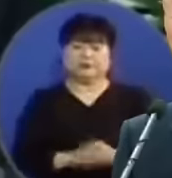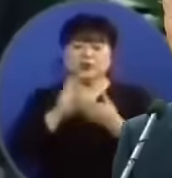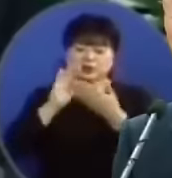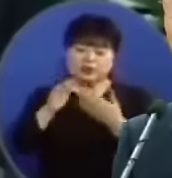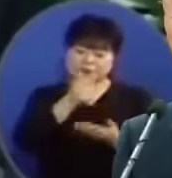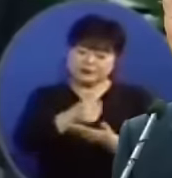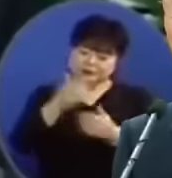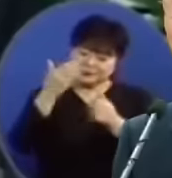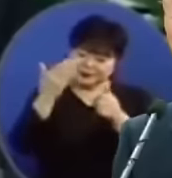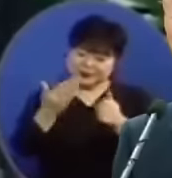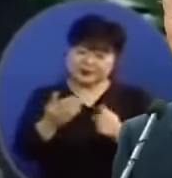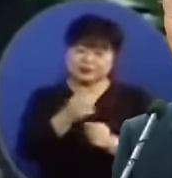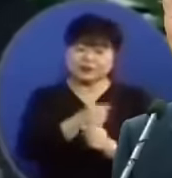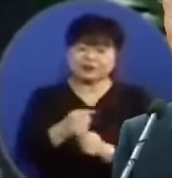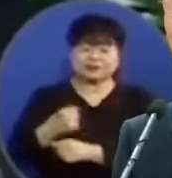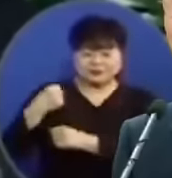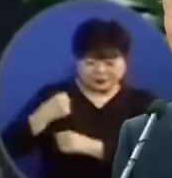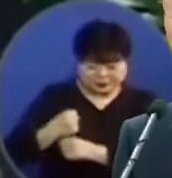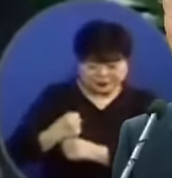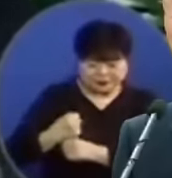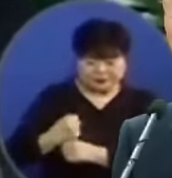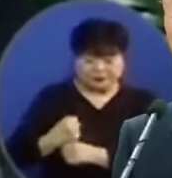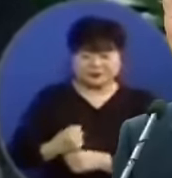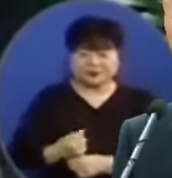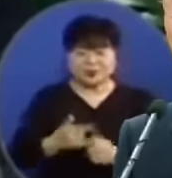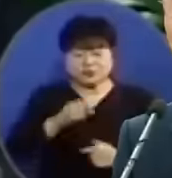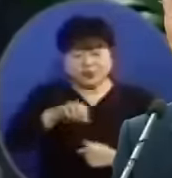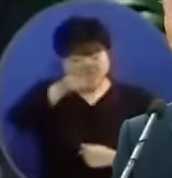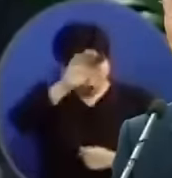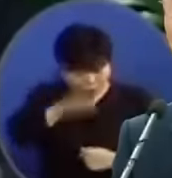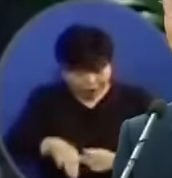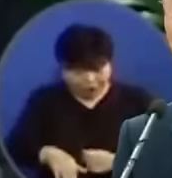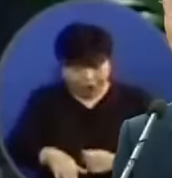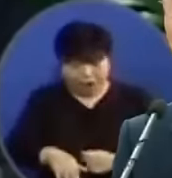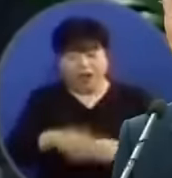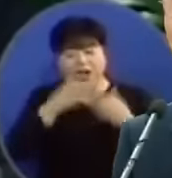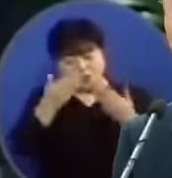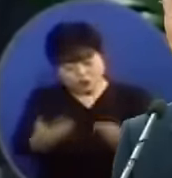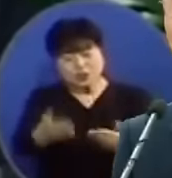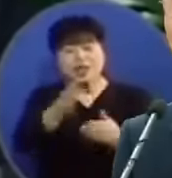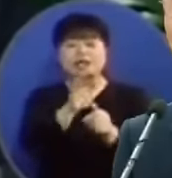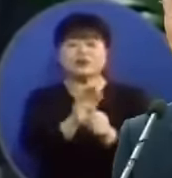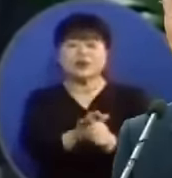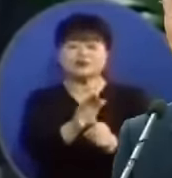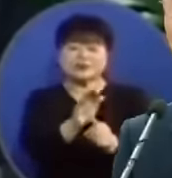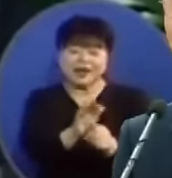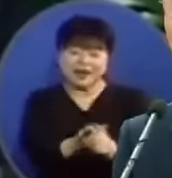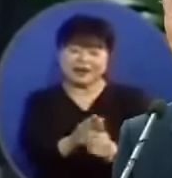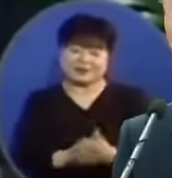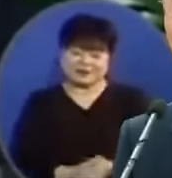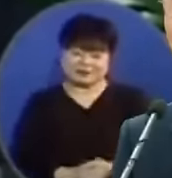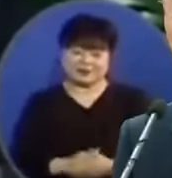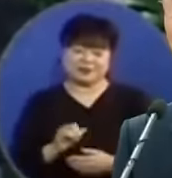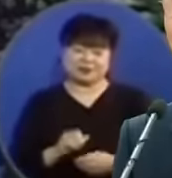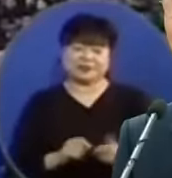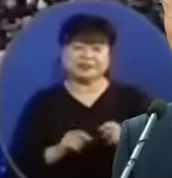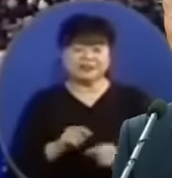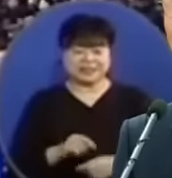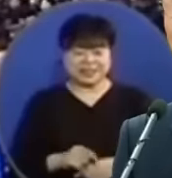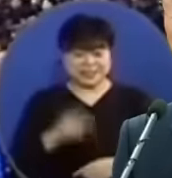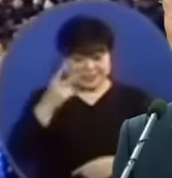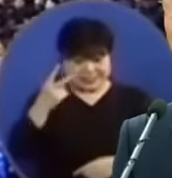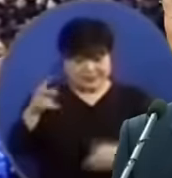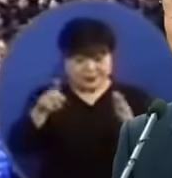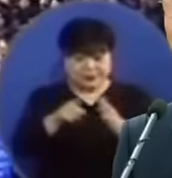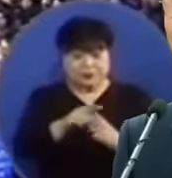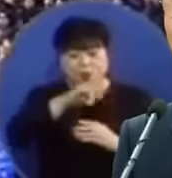다음 주님께서는 수고하고 무거운 짐진자들은 다 내게로 오라, 내가 너를 편히 쉬게 하겠다고 말씀하시는 것입니다. 히브리서 12장 2절에